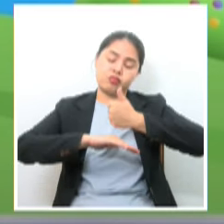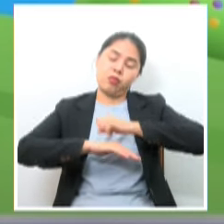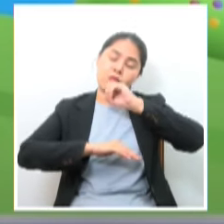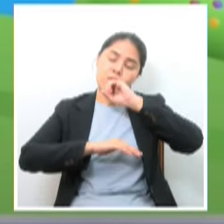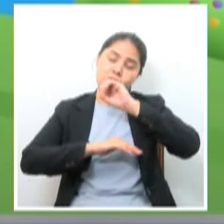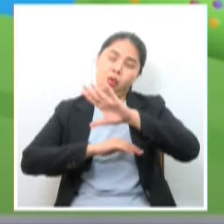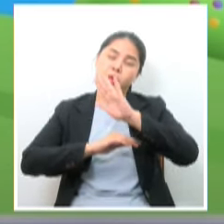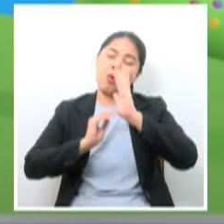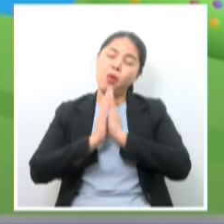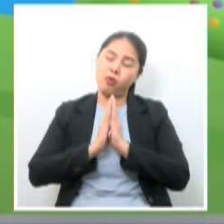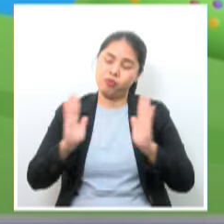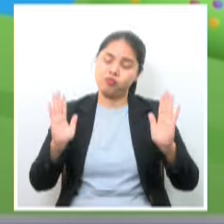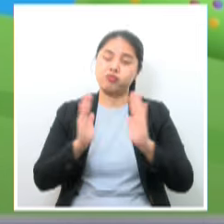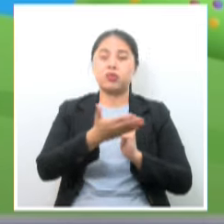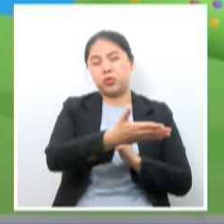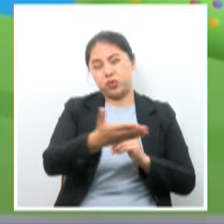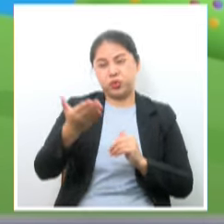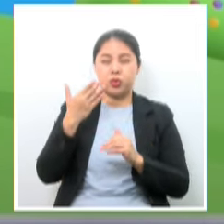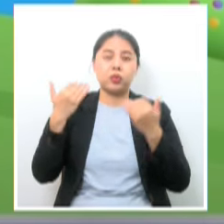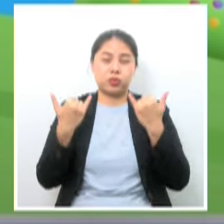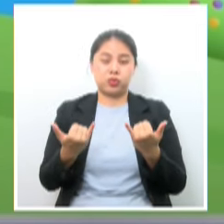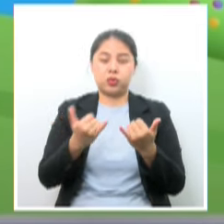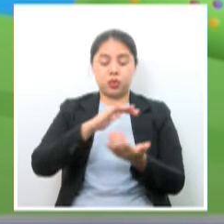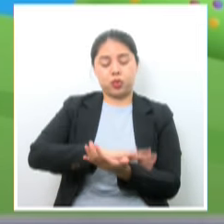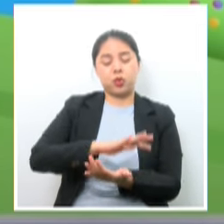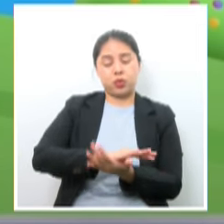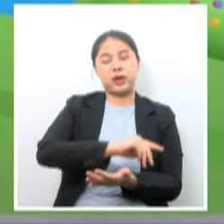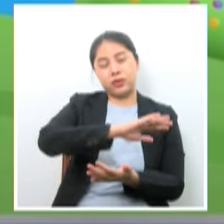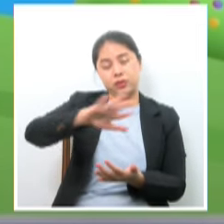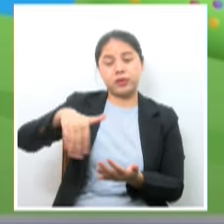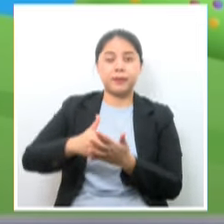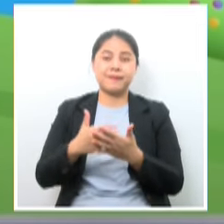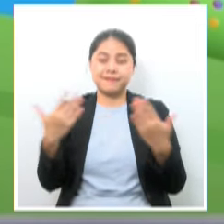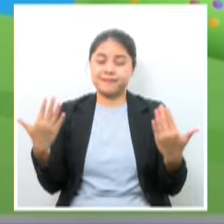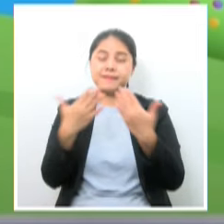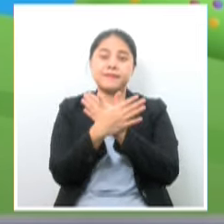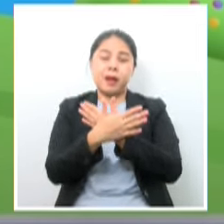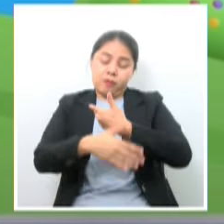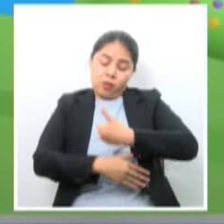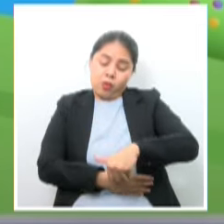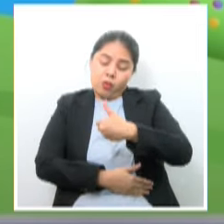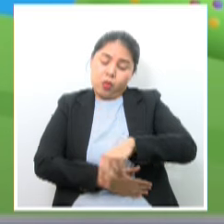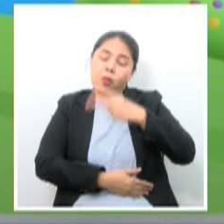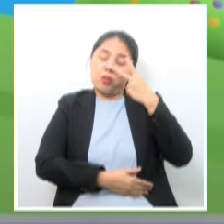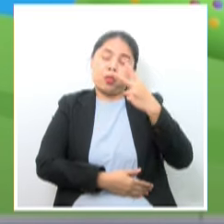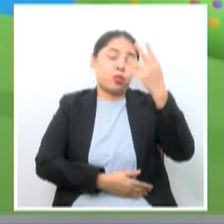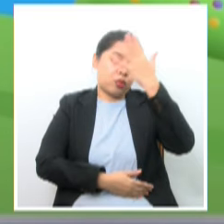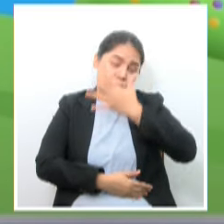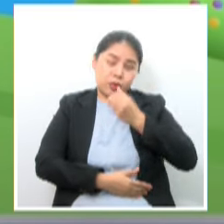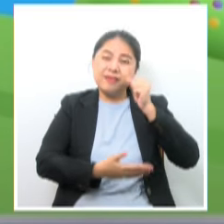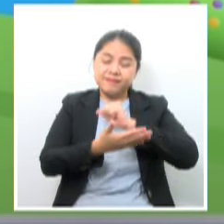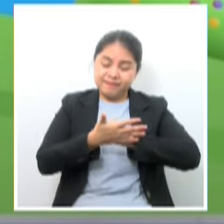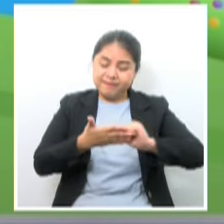รงเรียนคณะครูคณะกรรมการทุกคนวันนี้ท่านทุกโรงเรียนเนี่ยเท่าที่รับทราบเนี่ยได้ปรับห้องน้ำให้สะอาดสวยงามนะครับพร้อม